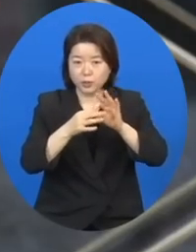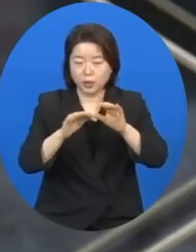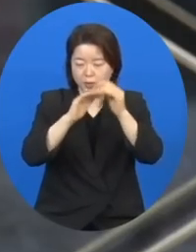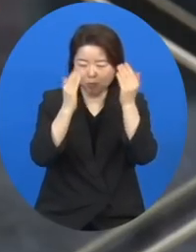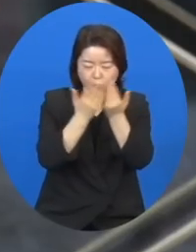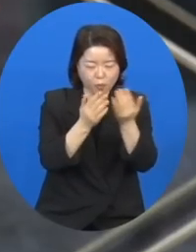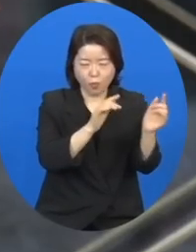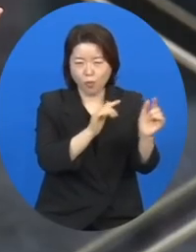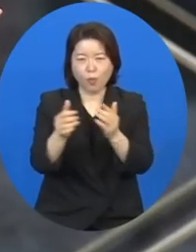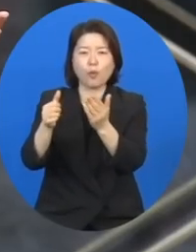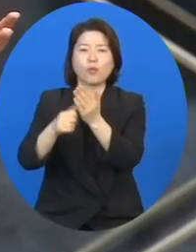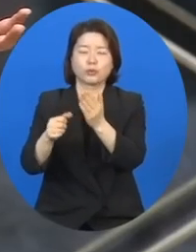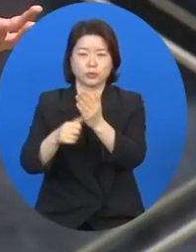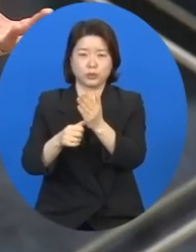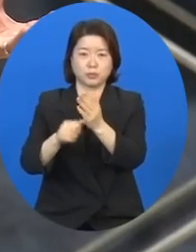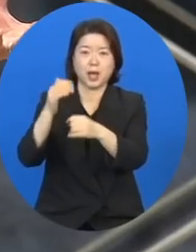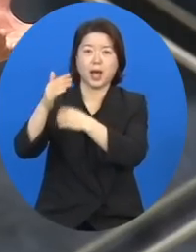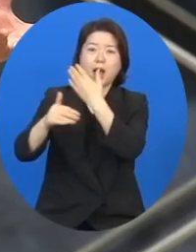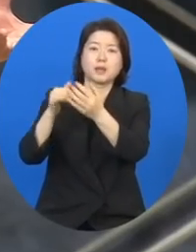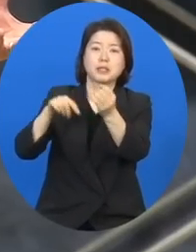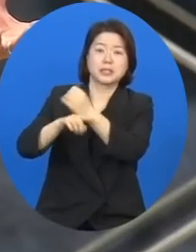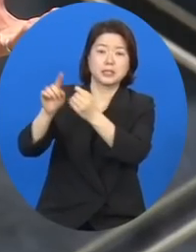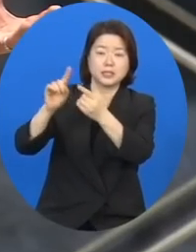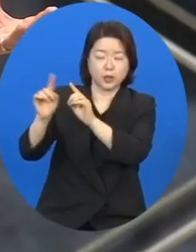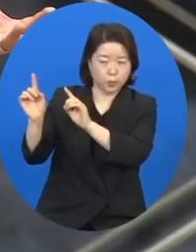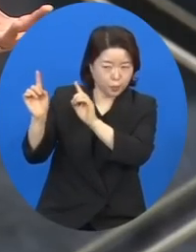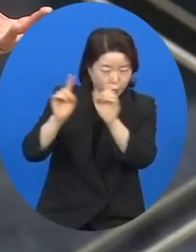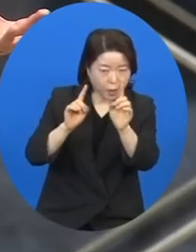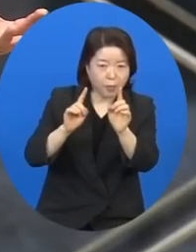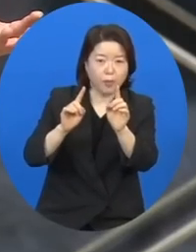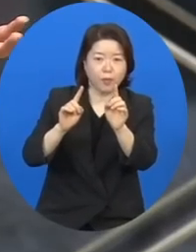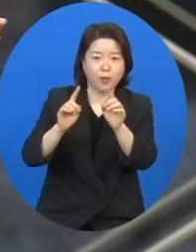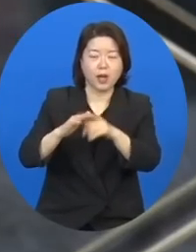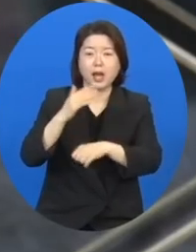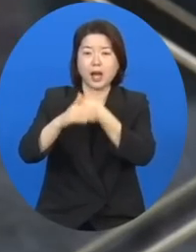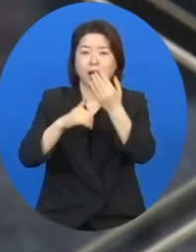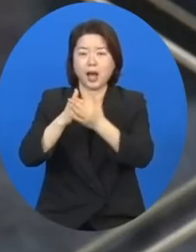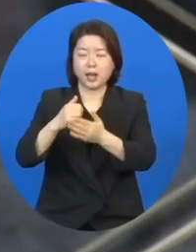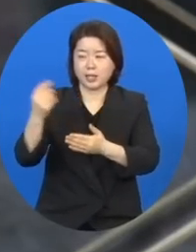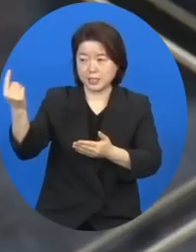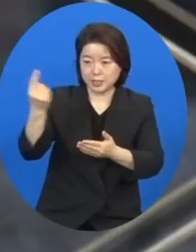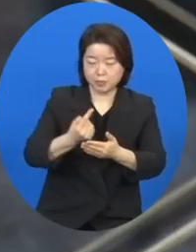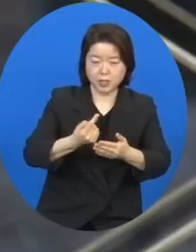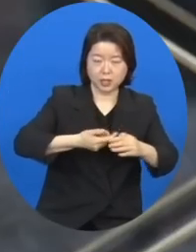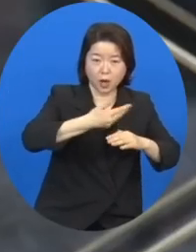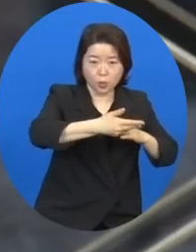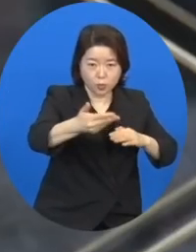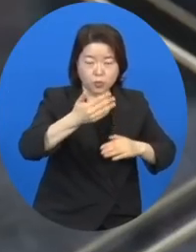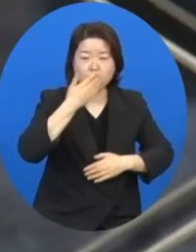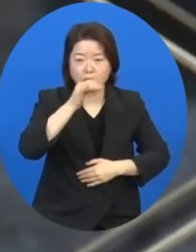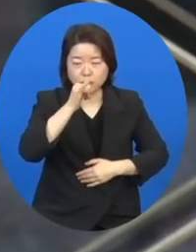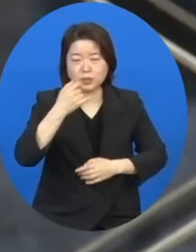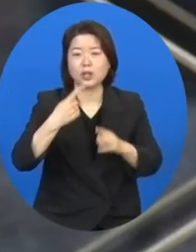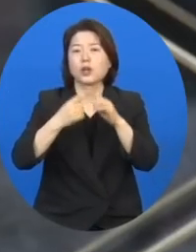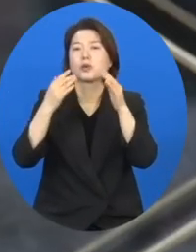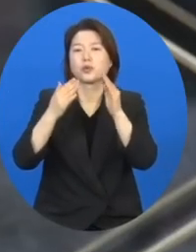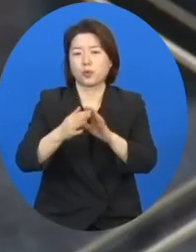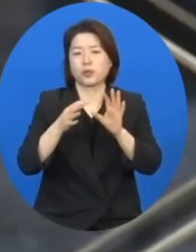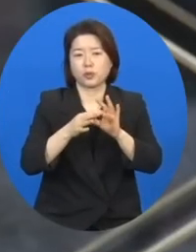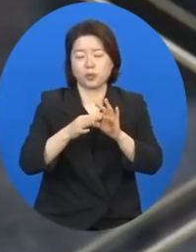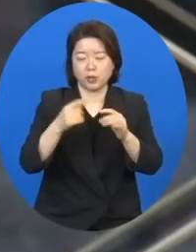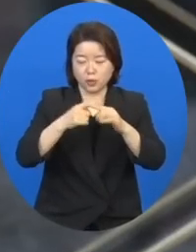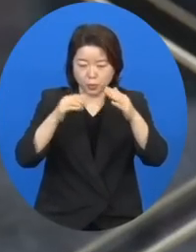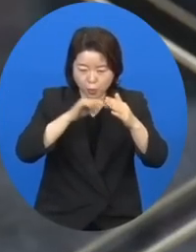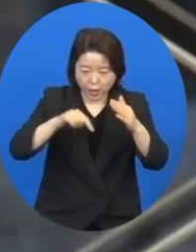만물을 하나님이 뜻대로 회복해 하시고 하나님 임재가 흘러갈 수 있도록 교회를 통해서 교회 안에서